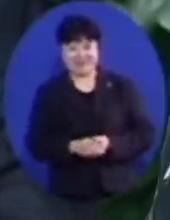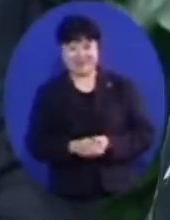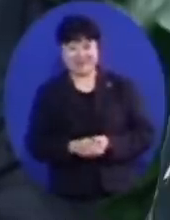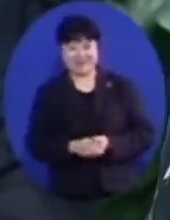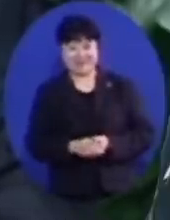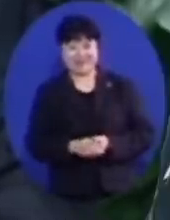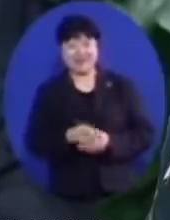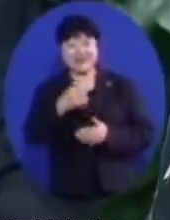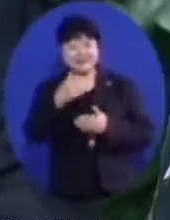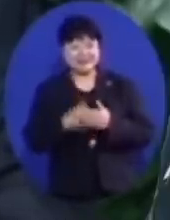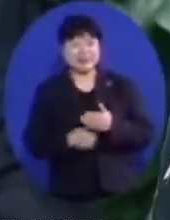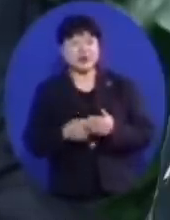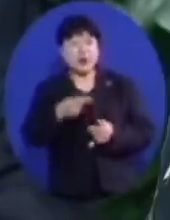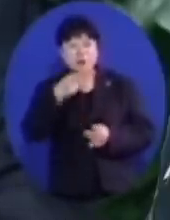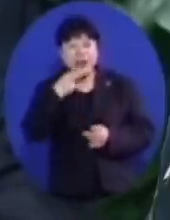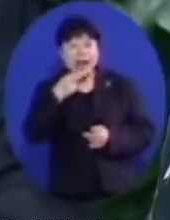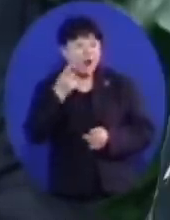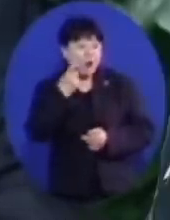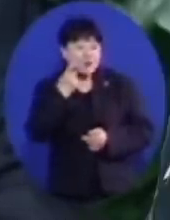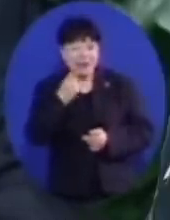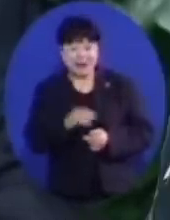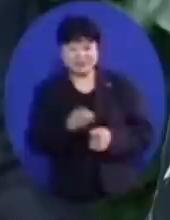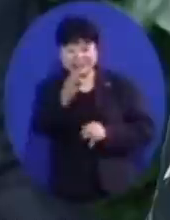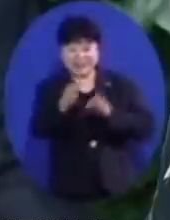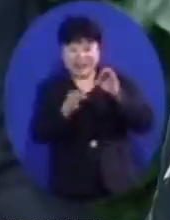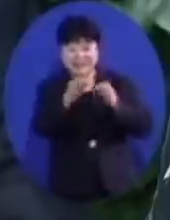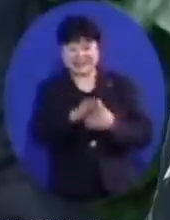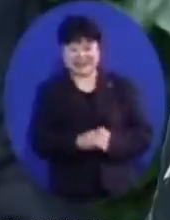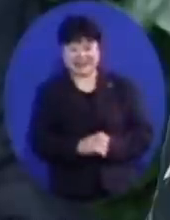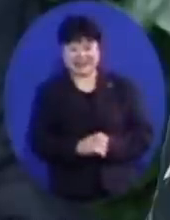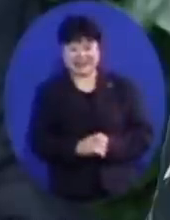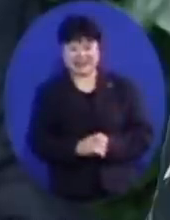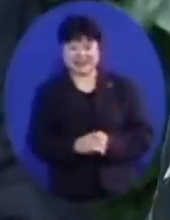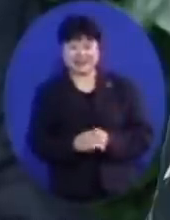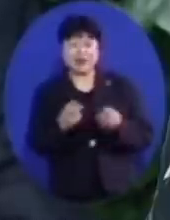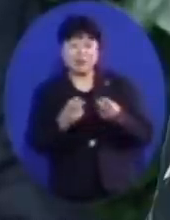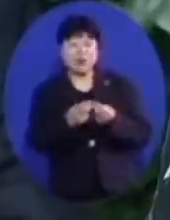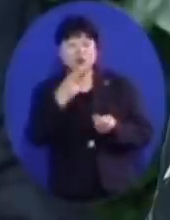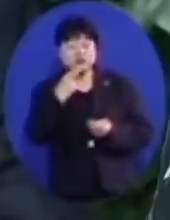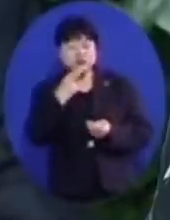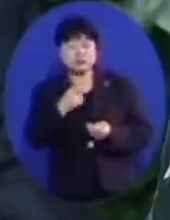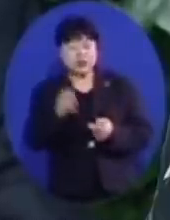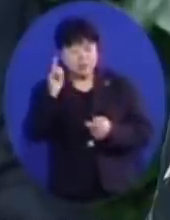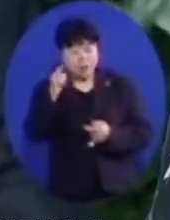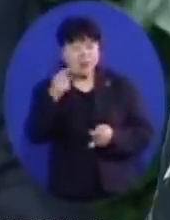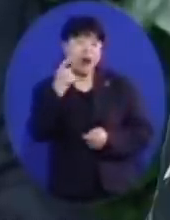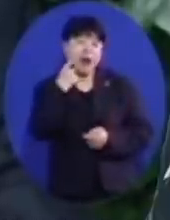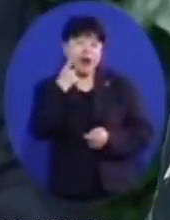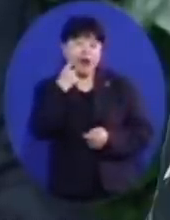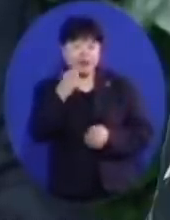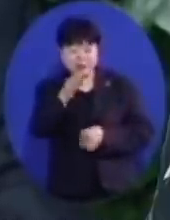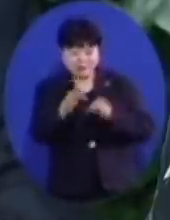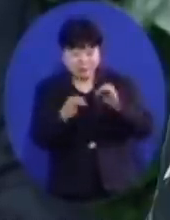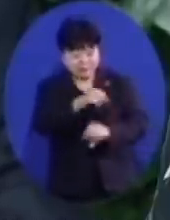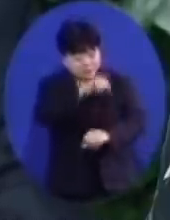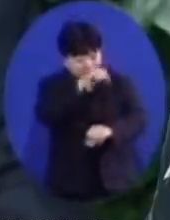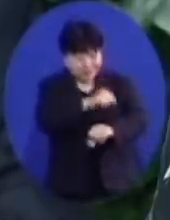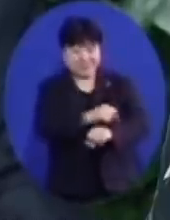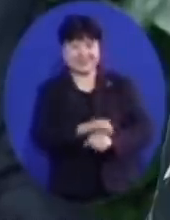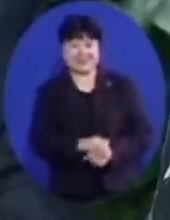남으면서도 나는 하나도 남지 않는다고 할 수 없이 거짓말을 매일같이 하면서 장사를 해야